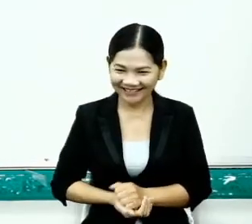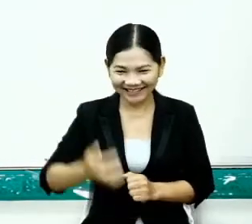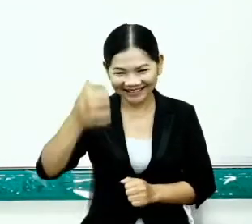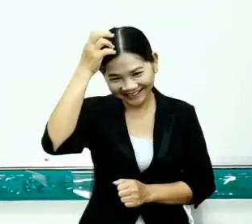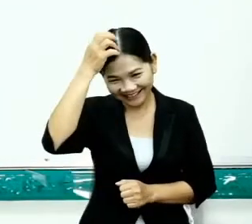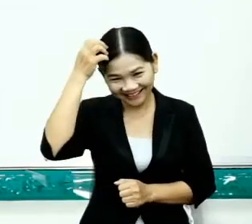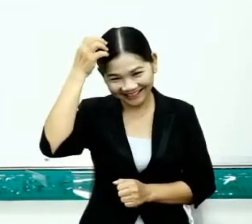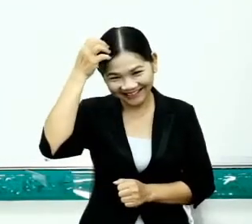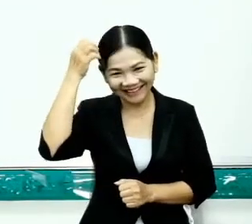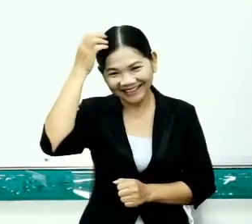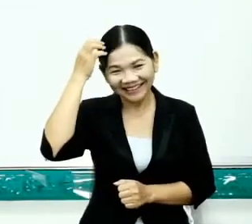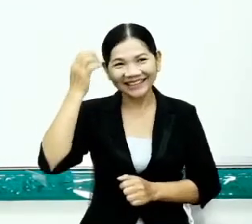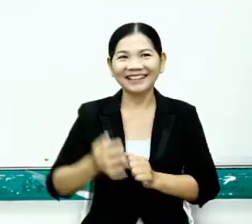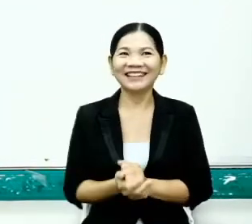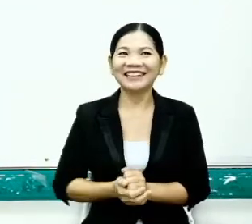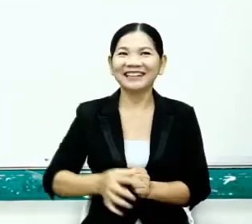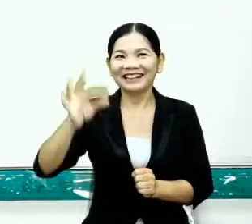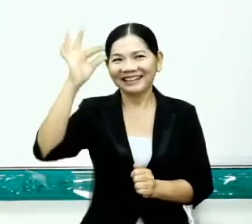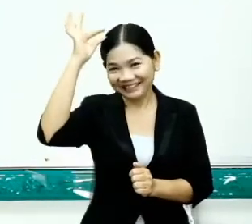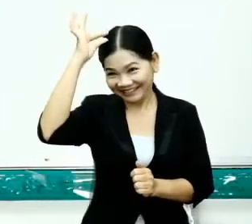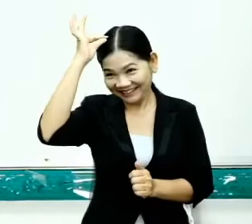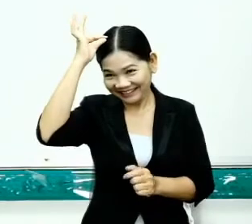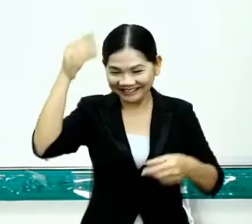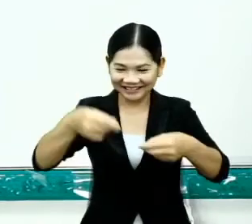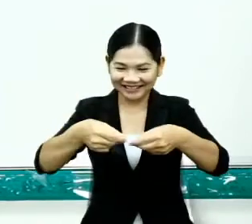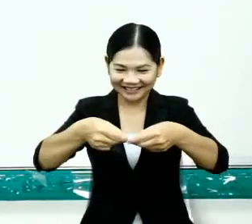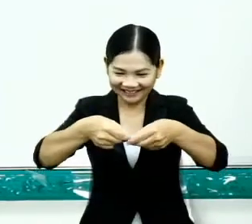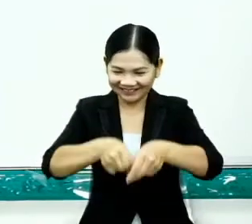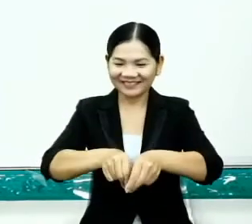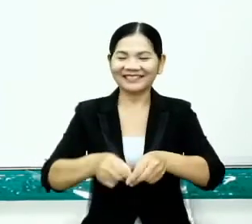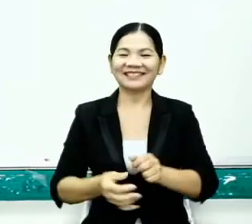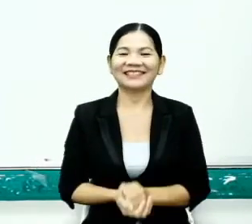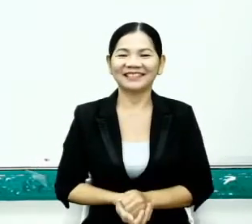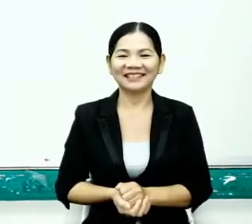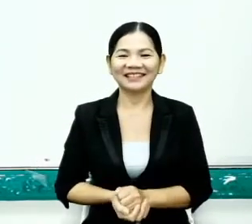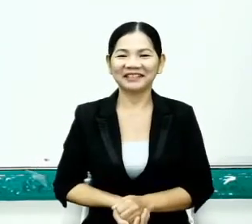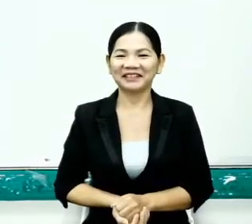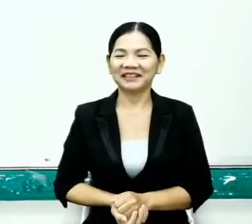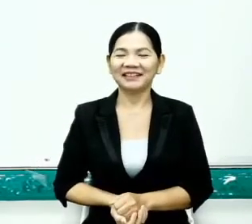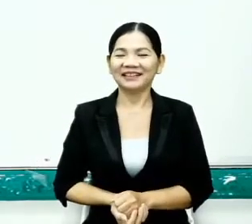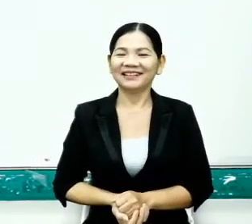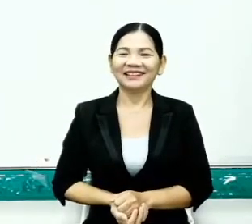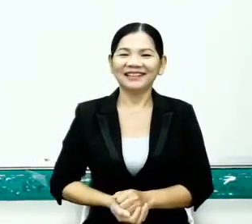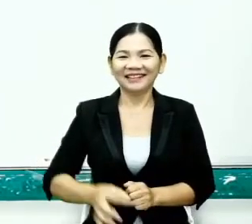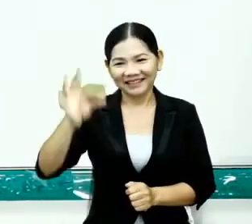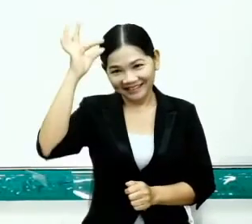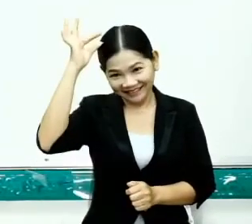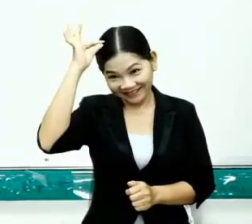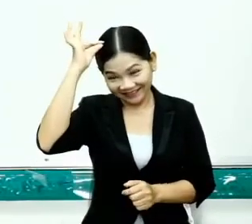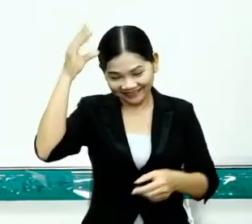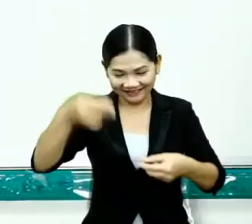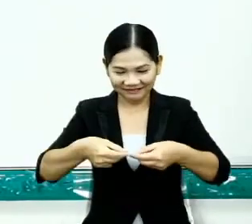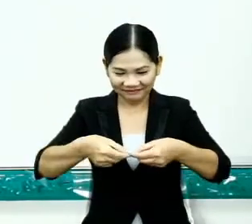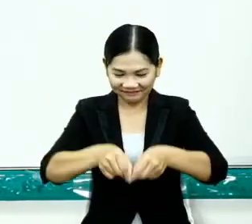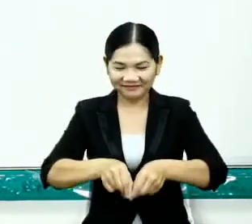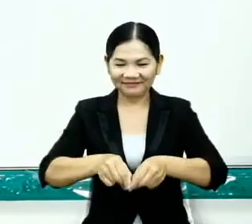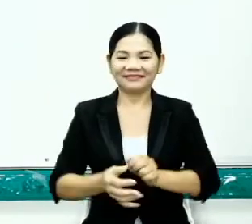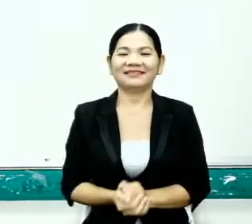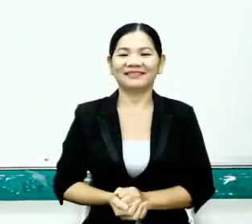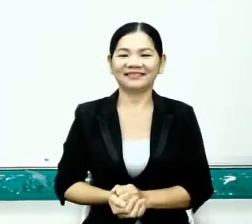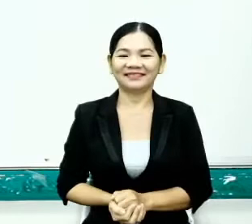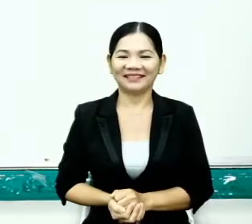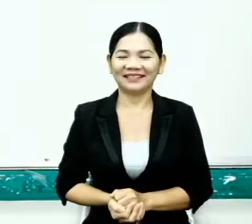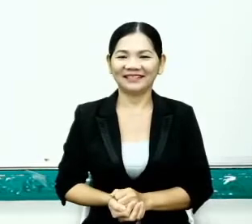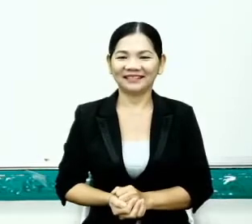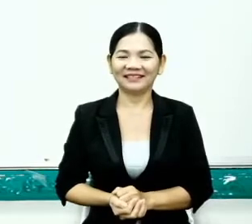ចាគឺអ្នកគ្រូអ្នកគ្រូយកមកហើយអ្នកគ្រូញែកអីគេកូនចា